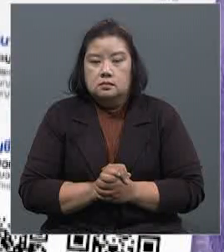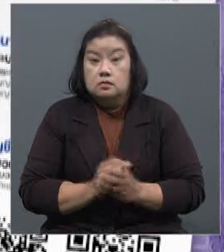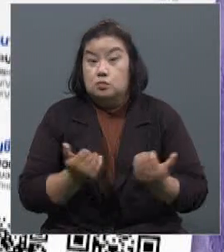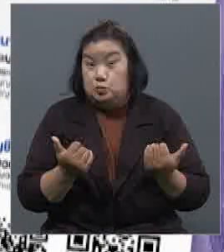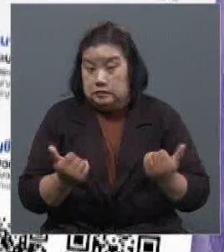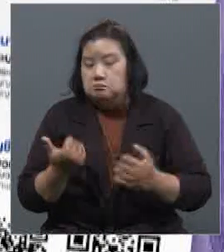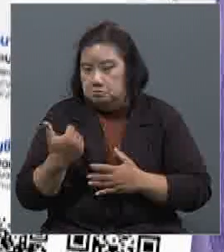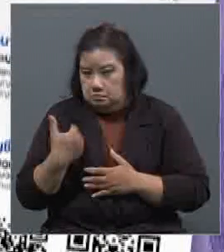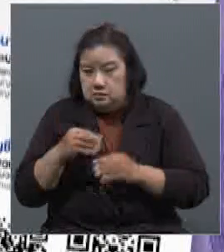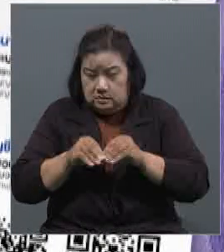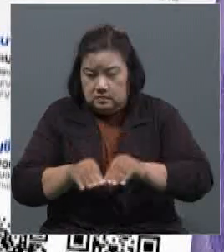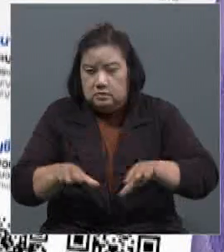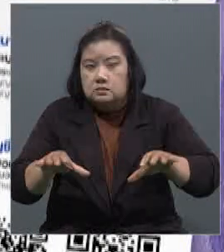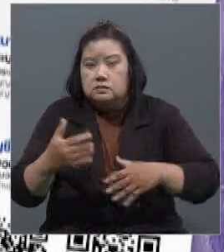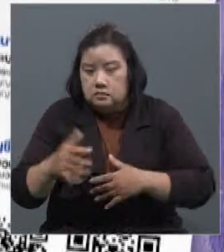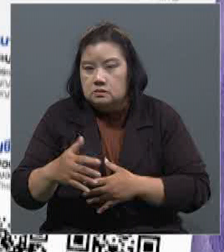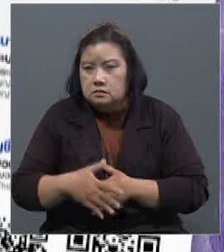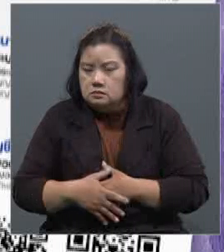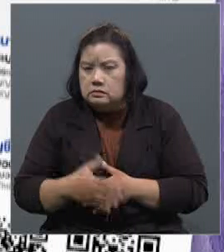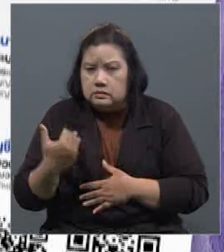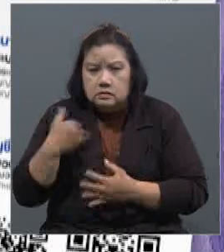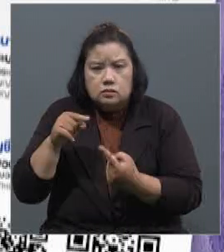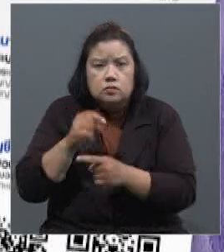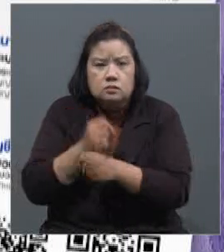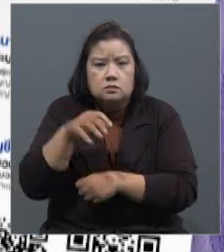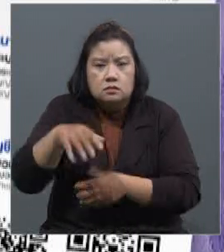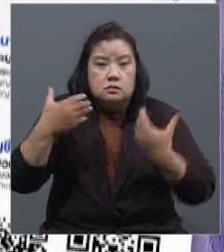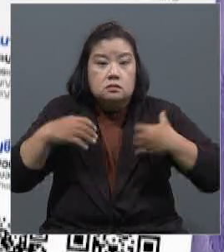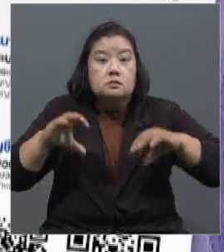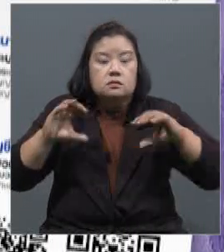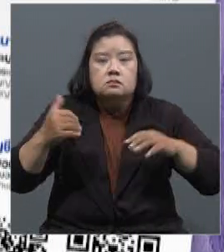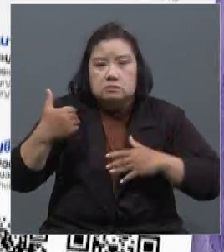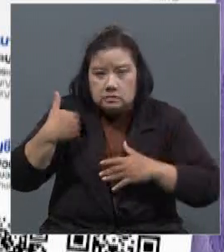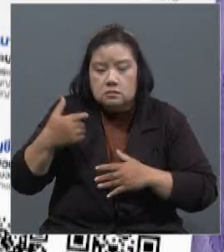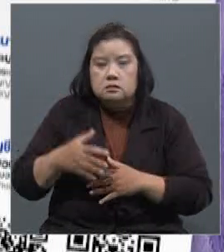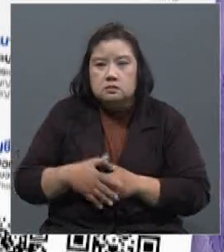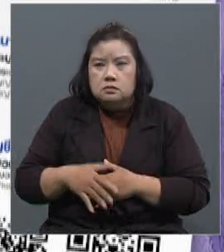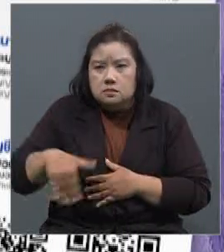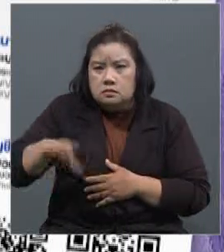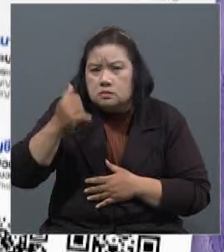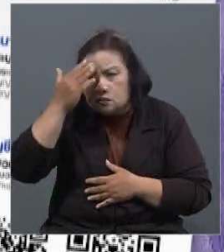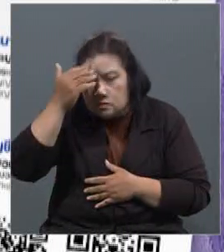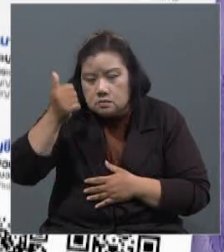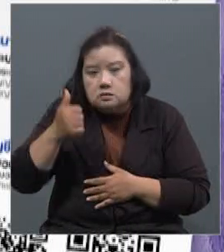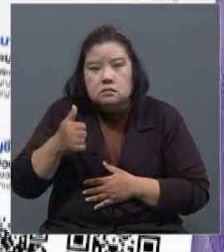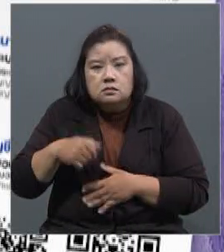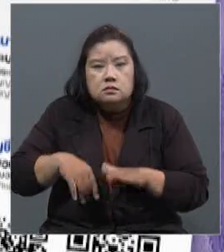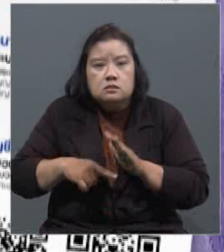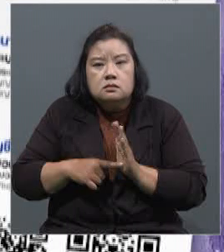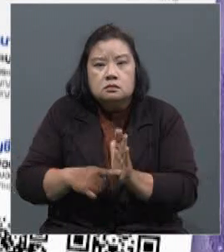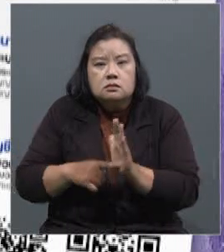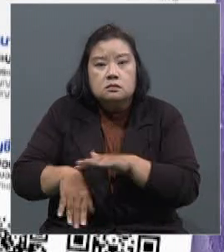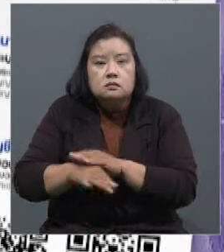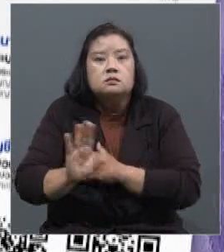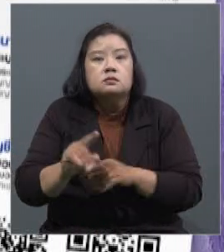แชร์บอกต่อเรื่องติดต่อหน่วยงานรัฐเกี่ยวกับการทำธุรกิจหลายหน่วยงานไม่ต้องยื่นเอกสารนิติบุคคลแล้วไป